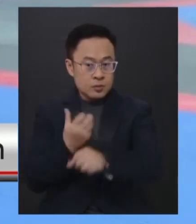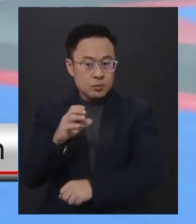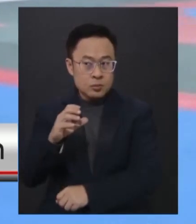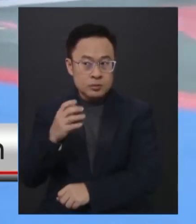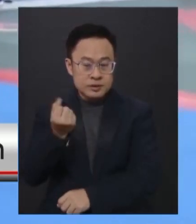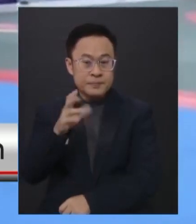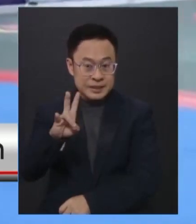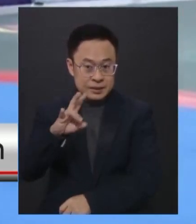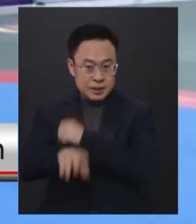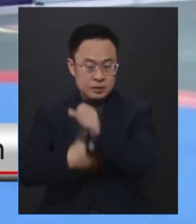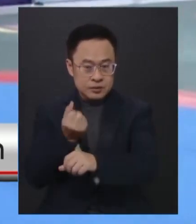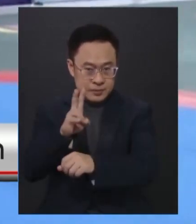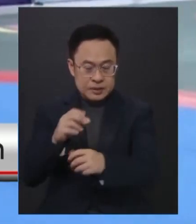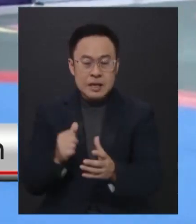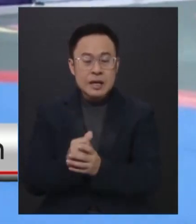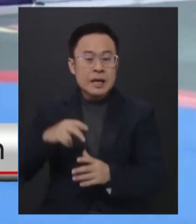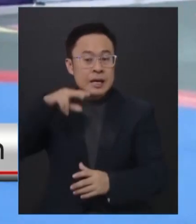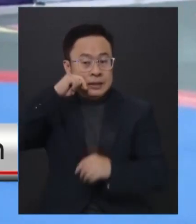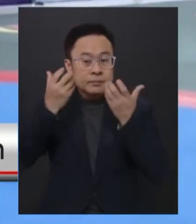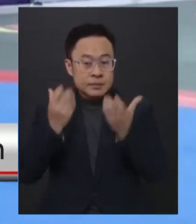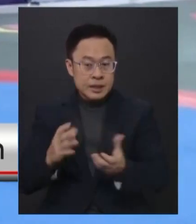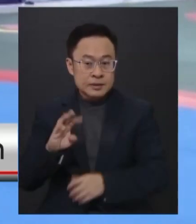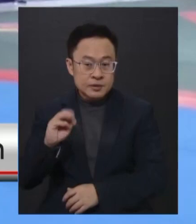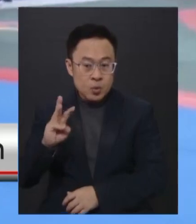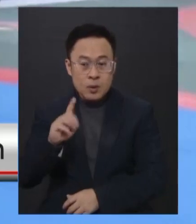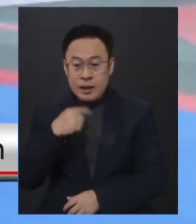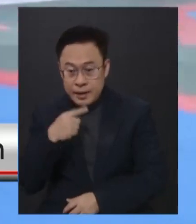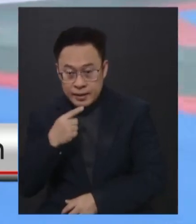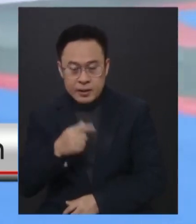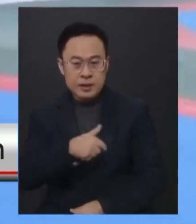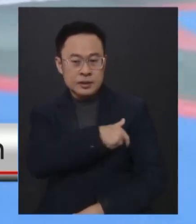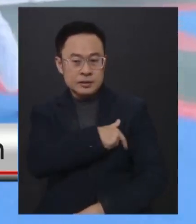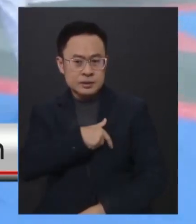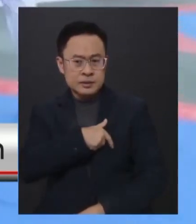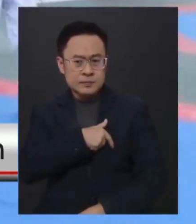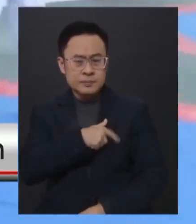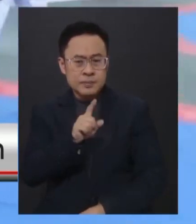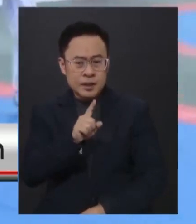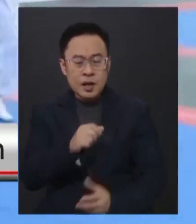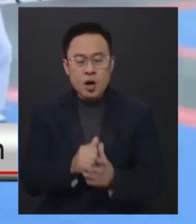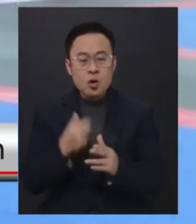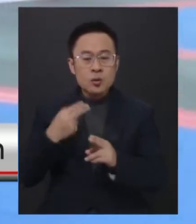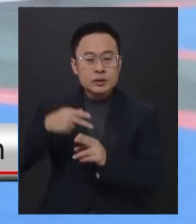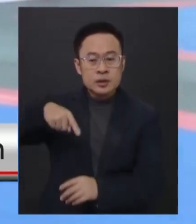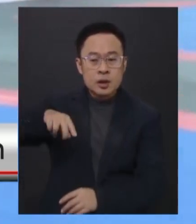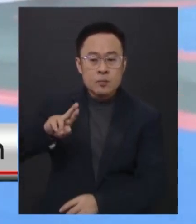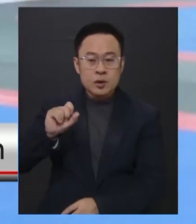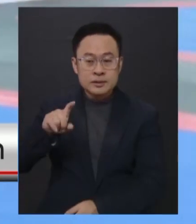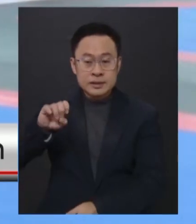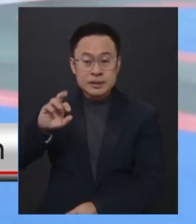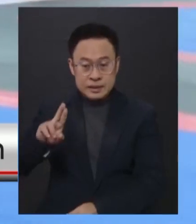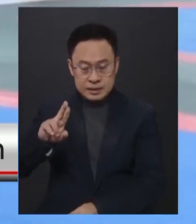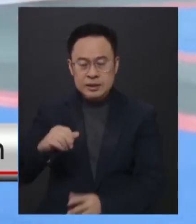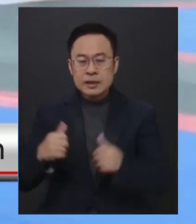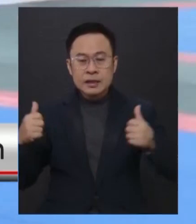กิโลกรัมในรอบชิงชนะเลิศค่ะเป็นการเจอกันระหว่างทอสิริสิงห์ทองค่ะจากเซ็นเตอร์แอนด์เดอะฟาสเอค่ะมาเจ